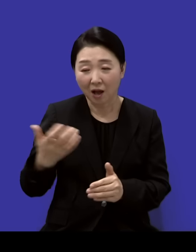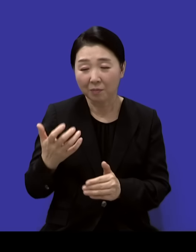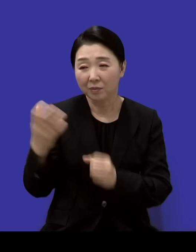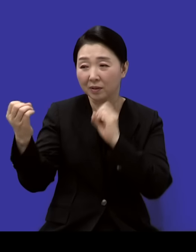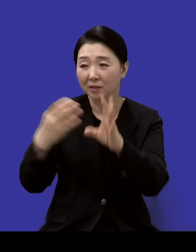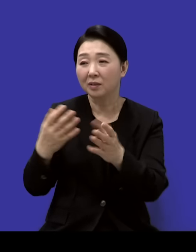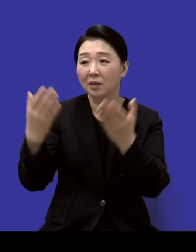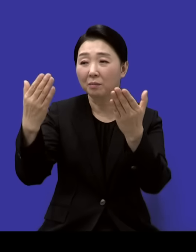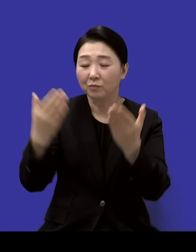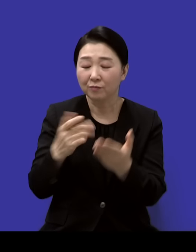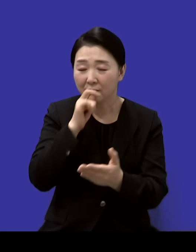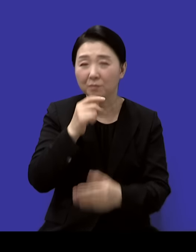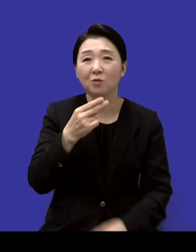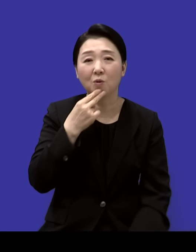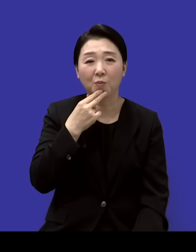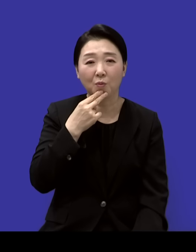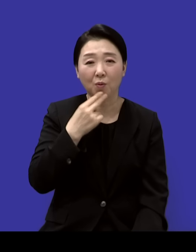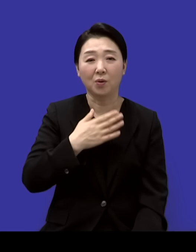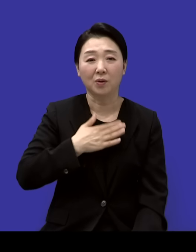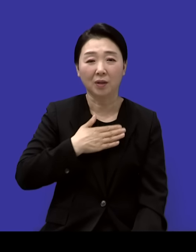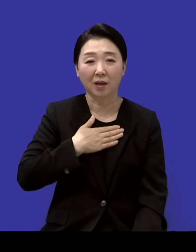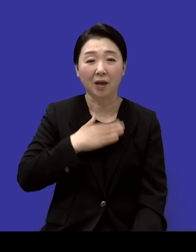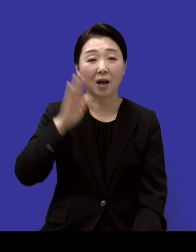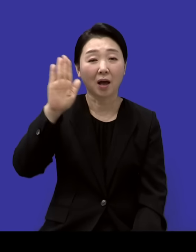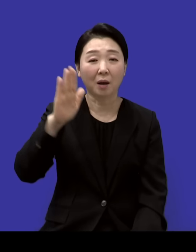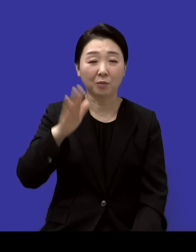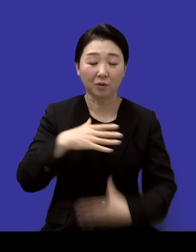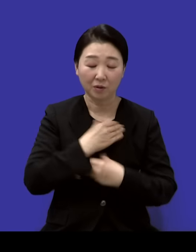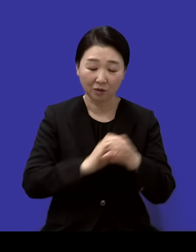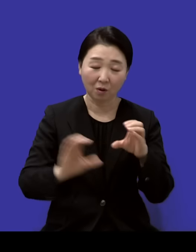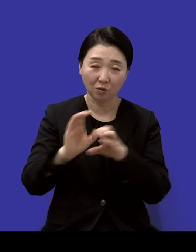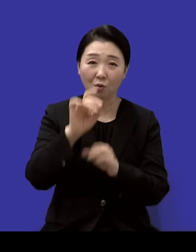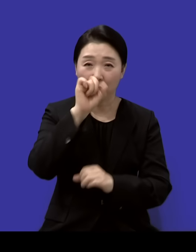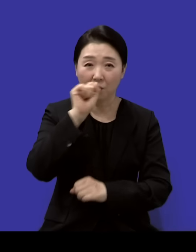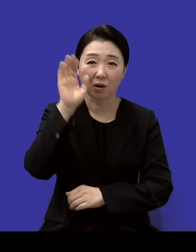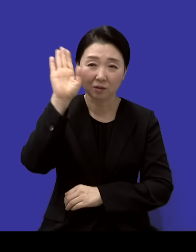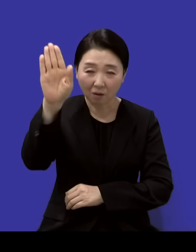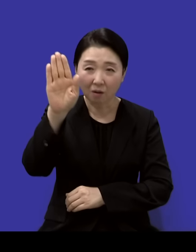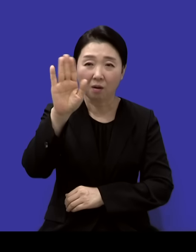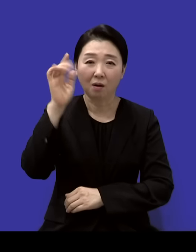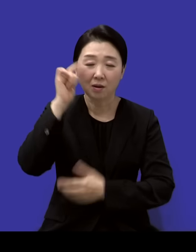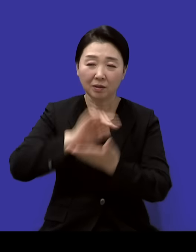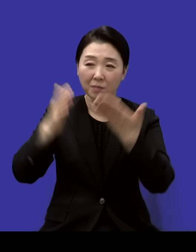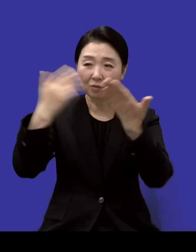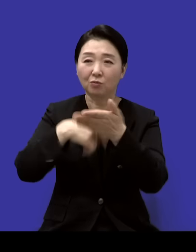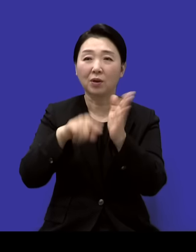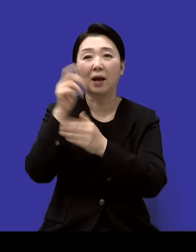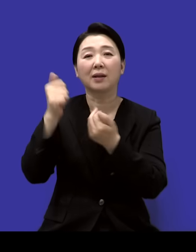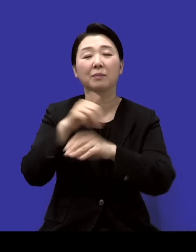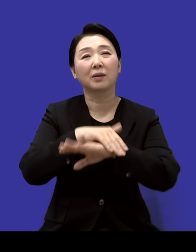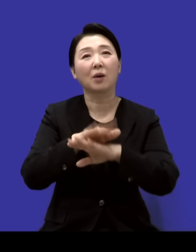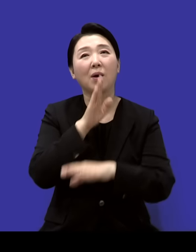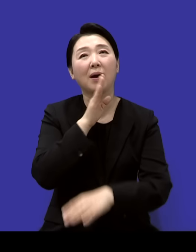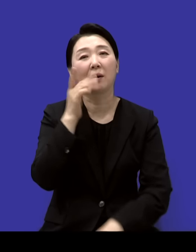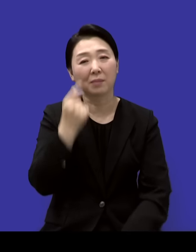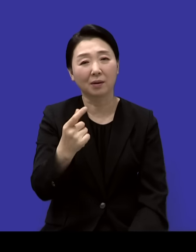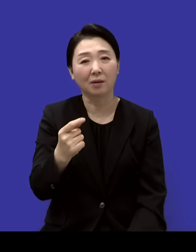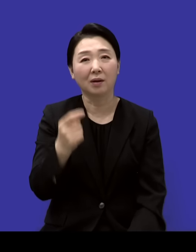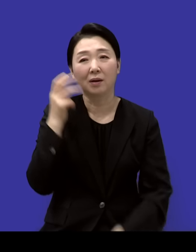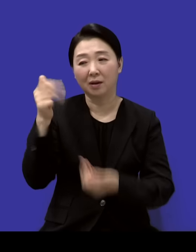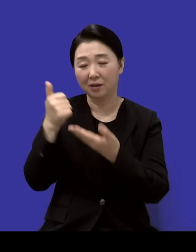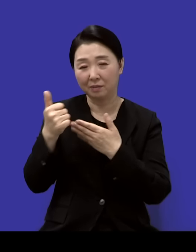침묵하시는 이 모든 순간이 내게 더 나은 평안을 주기 위해 더 나은 미래와 희망을 주기 위한 하나님의 섭리구나. 그래서